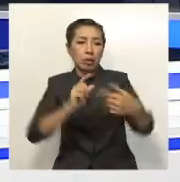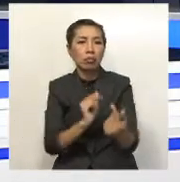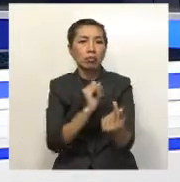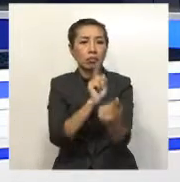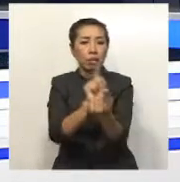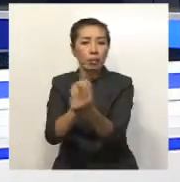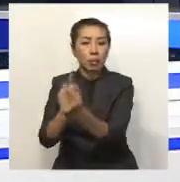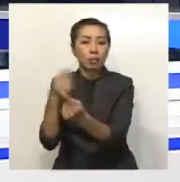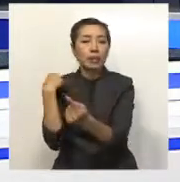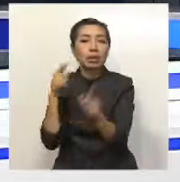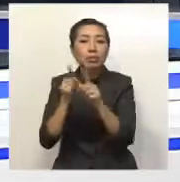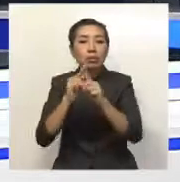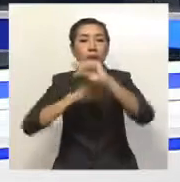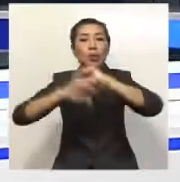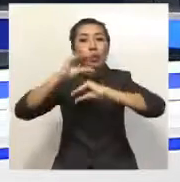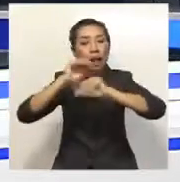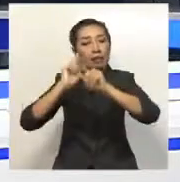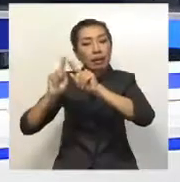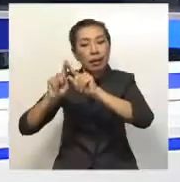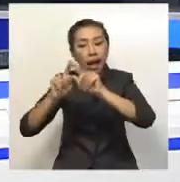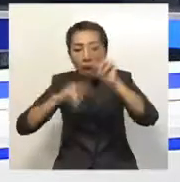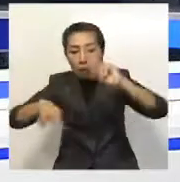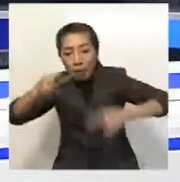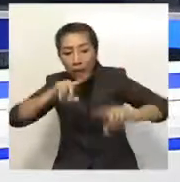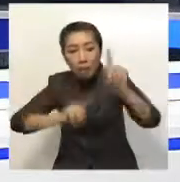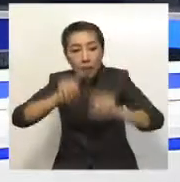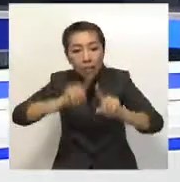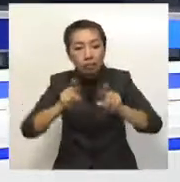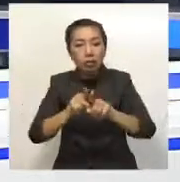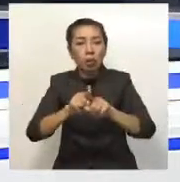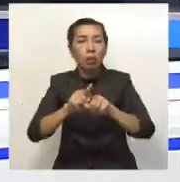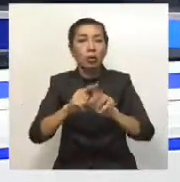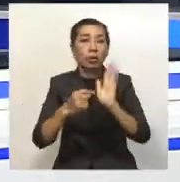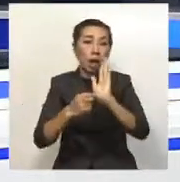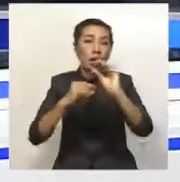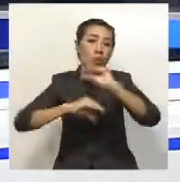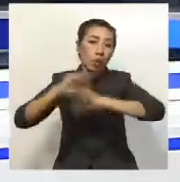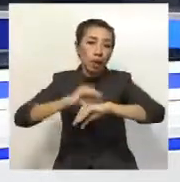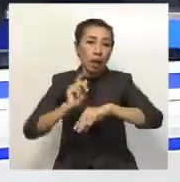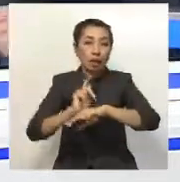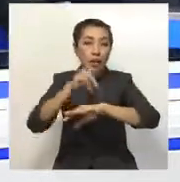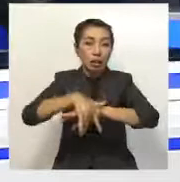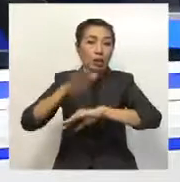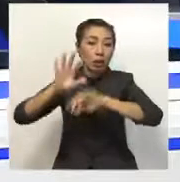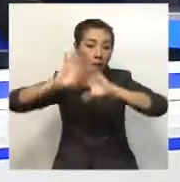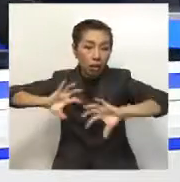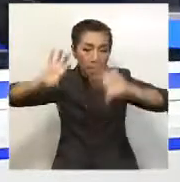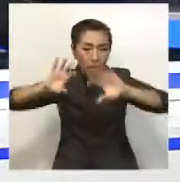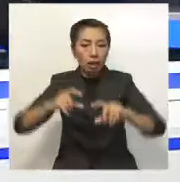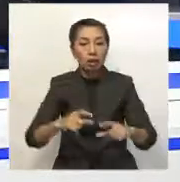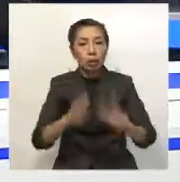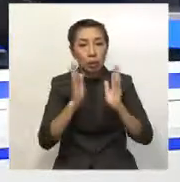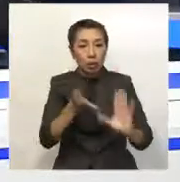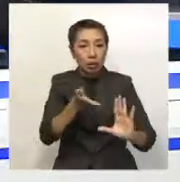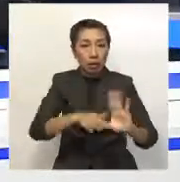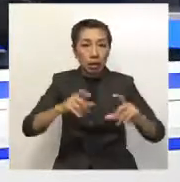การตรวจเยี่ยมโครงการตามนัย najbardziejทั้งโครงโารเน็ตประชารั abnormal x2 และไปติดตามการนำเนินงานผู้ลงทาเบีย บติสวดีการ แ่